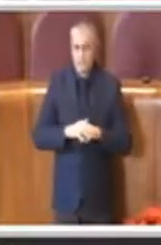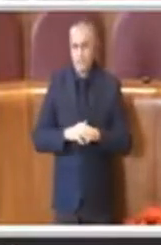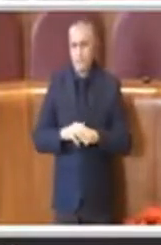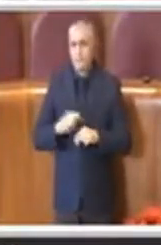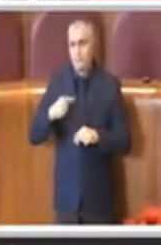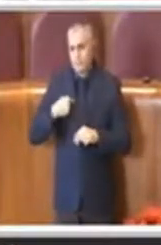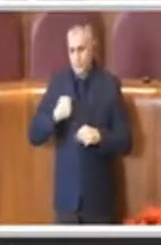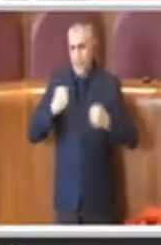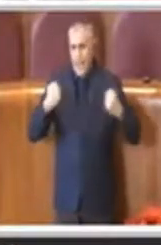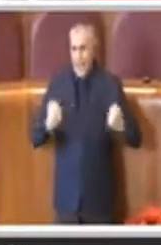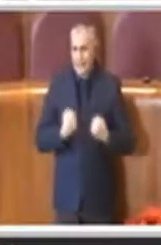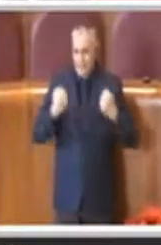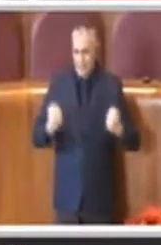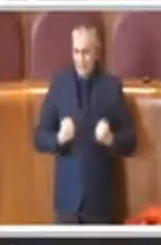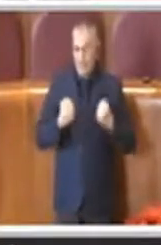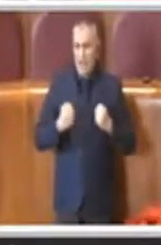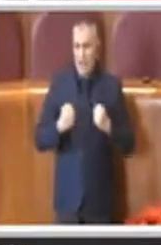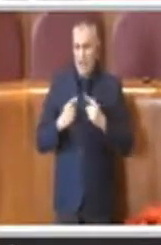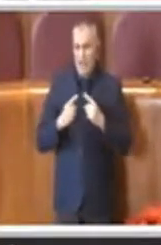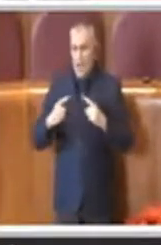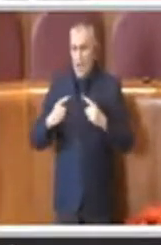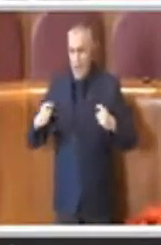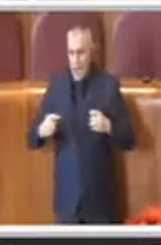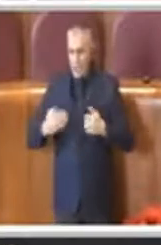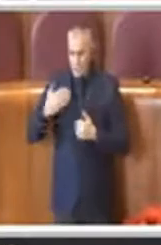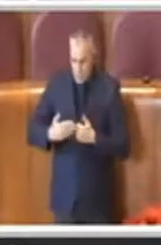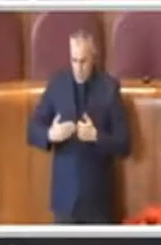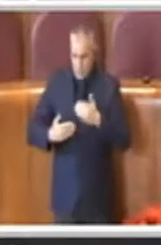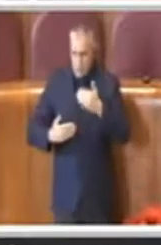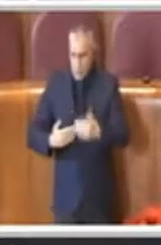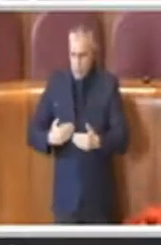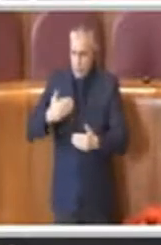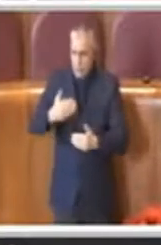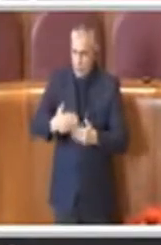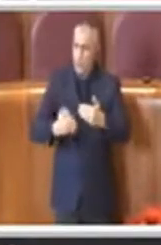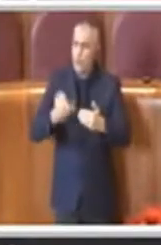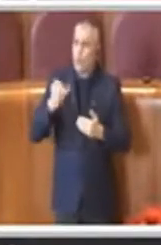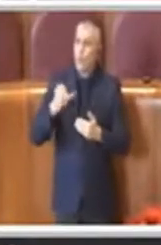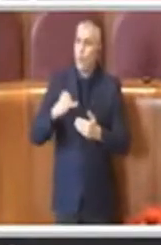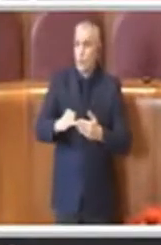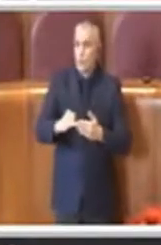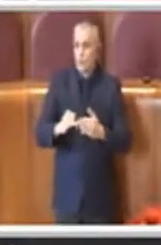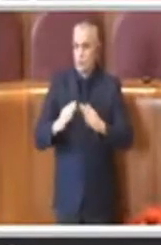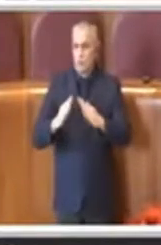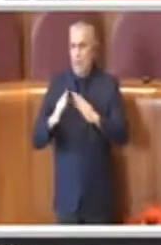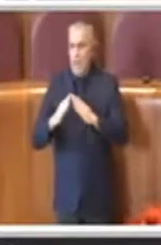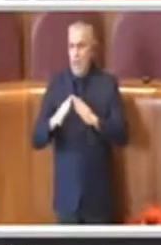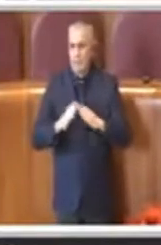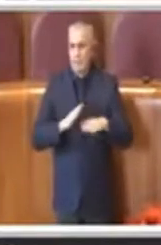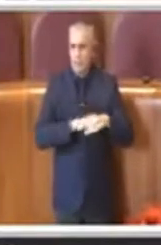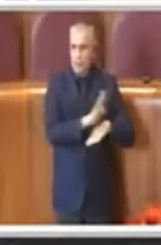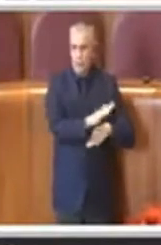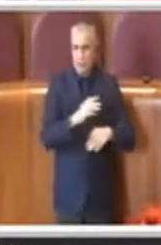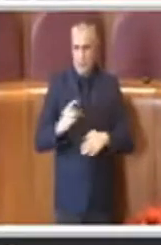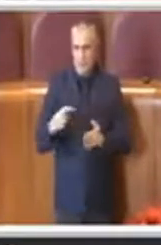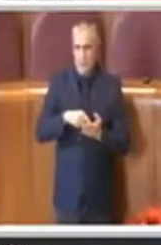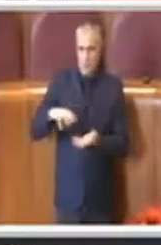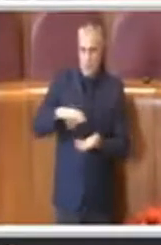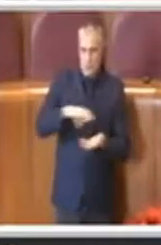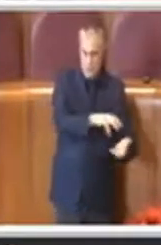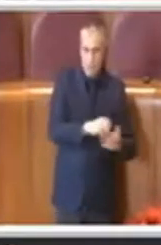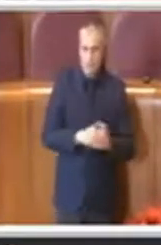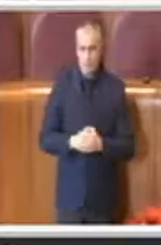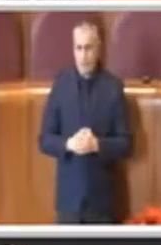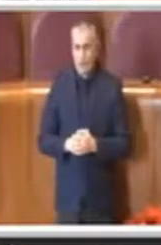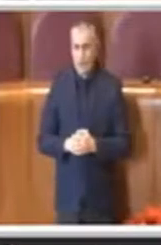per restituirle ai legittimi proprietari. Quindi, siccome è necessario svolgere questo lavoro in